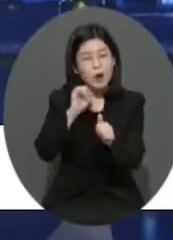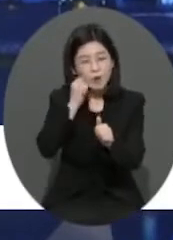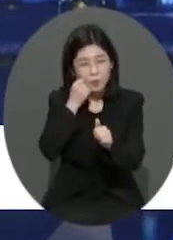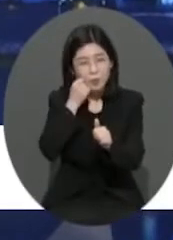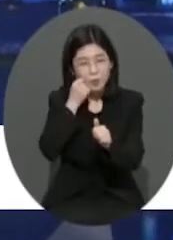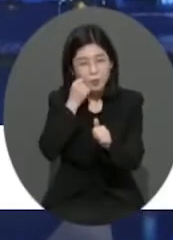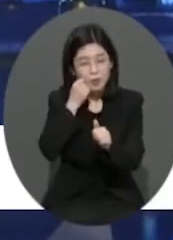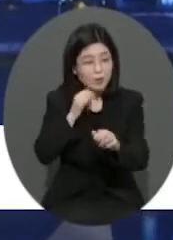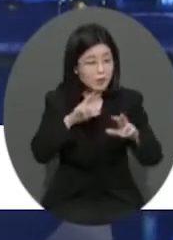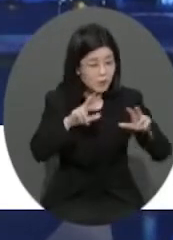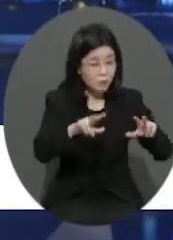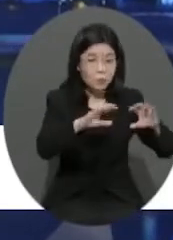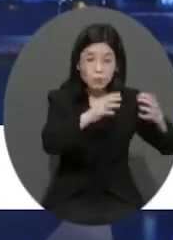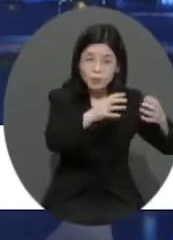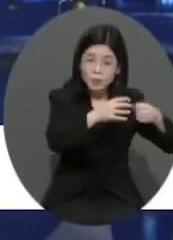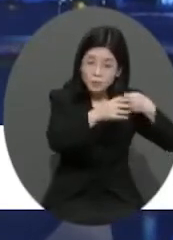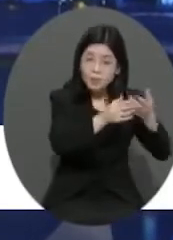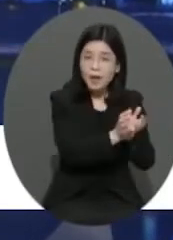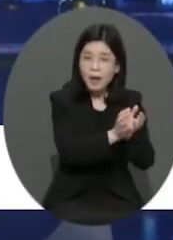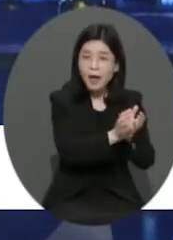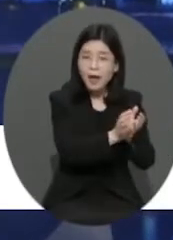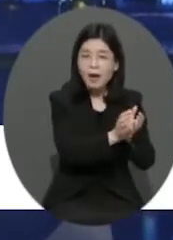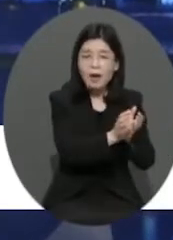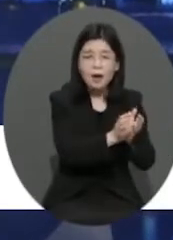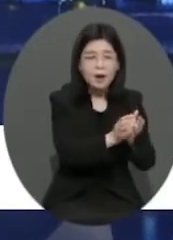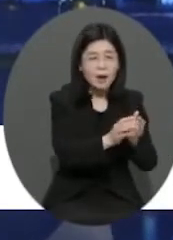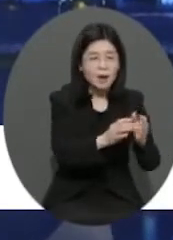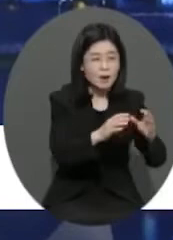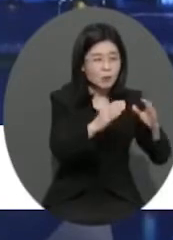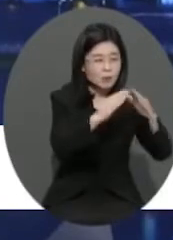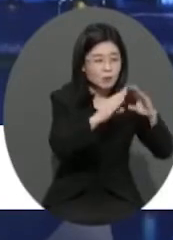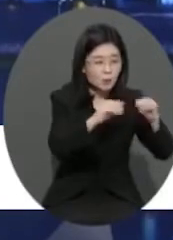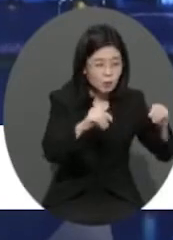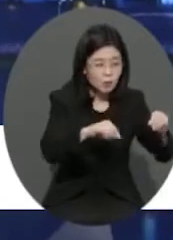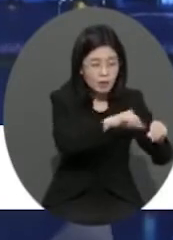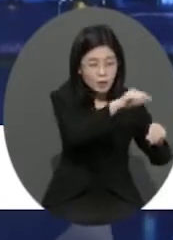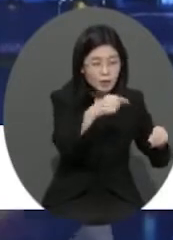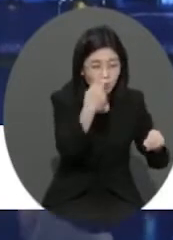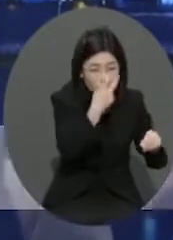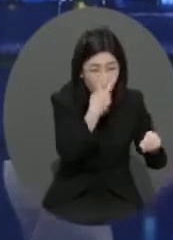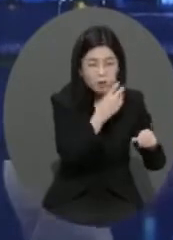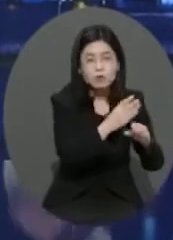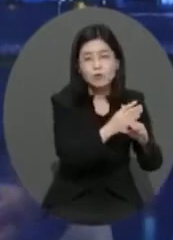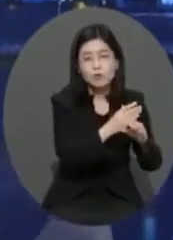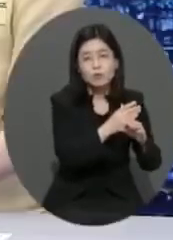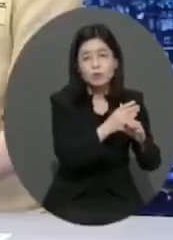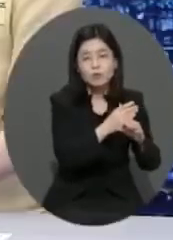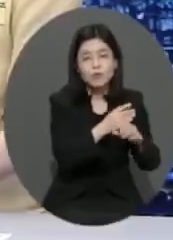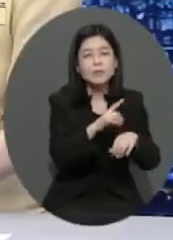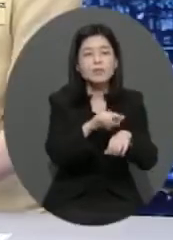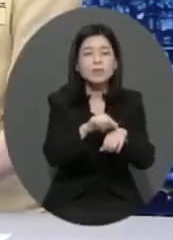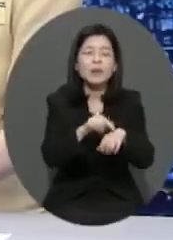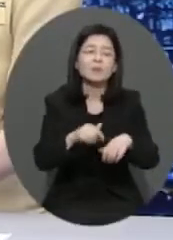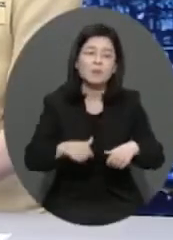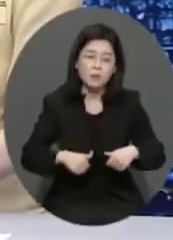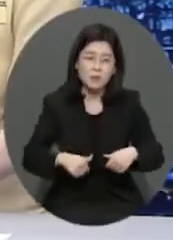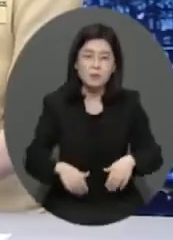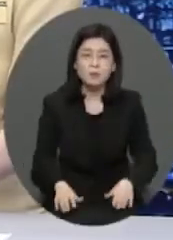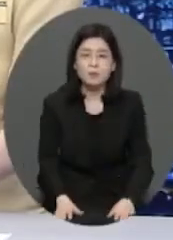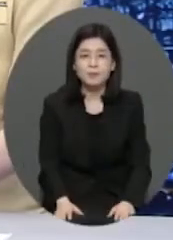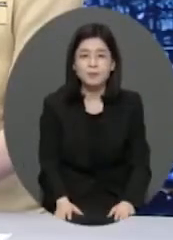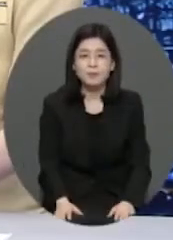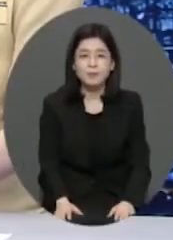지금 전수 조사를 받고 있기 때문에 그런 식 이들을 좀 가만 하지 않을까 싶네요 4 그 정치적인 스승 이라고 하셨는데